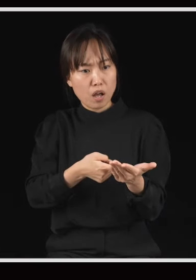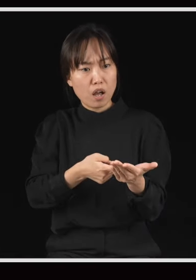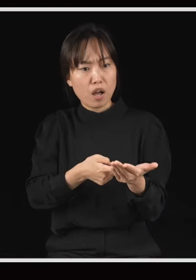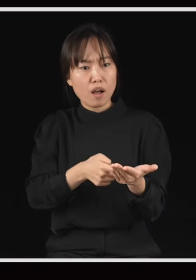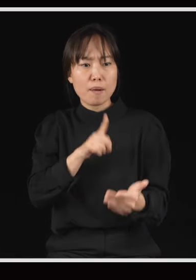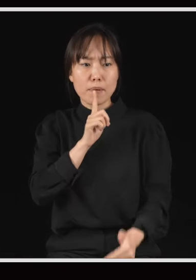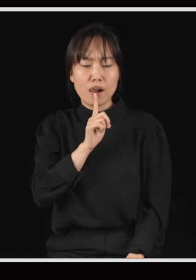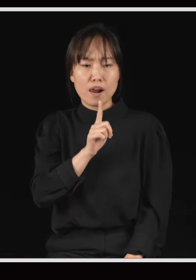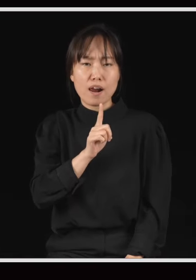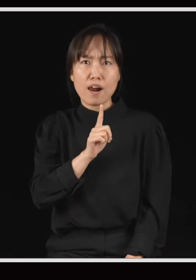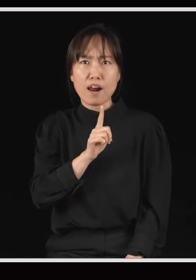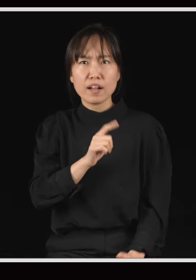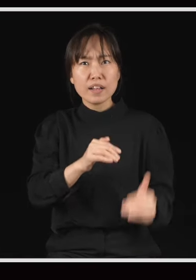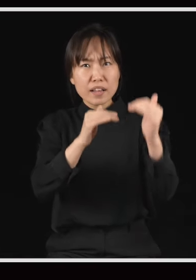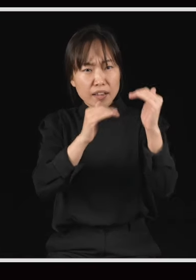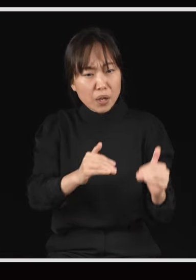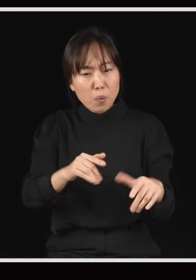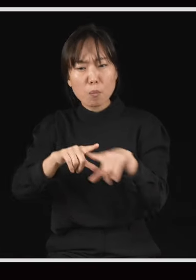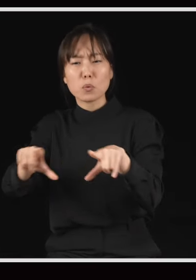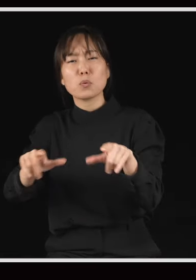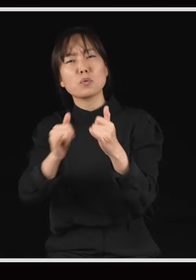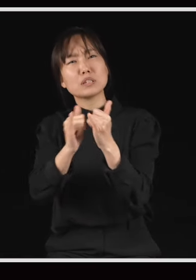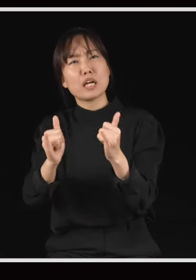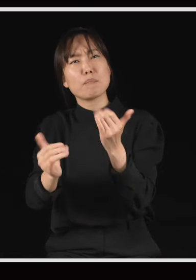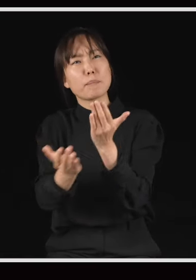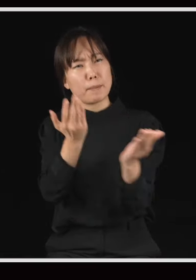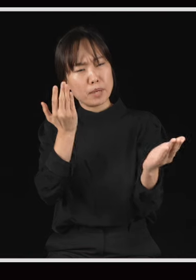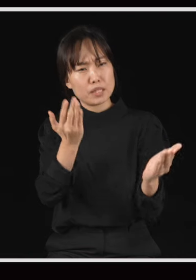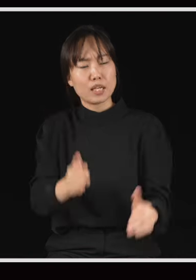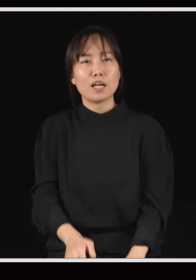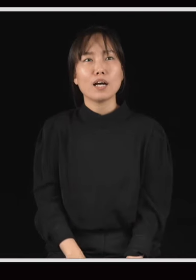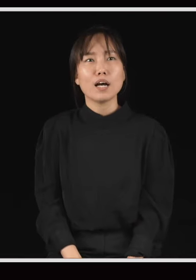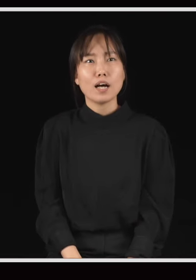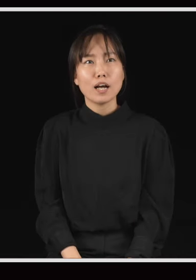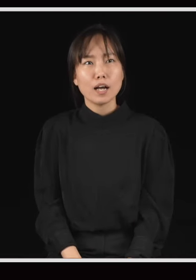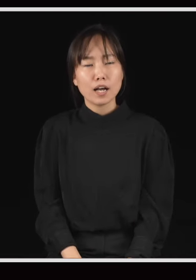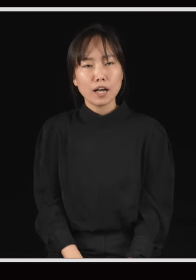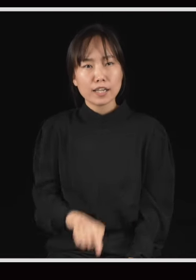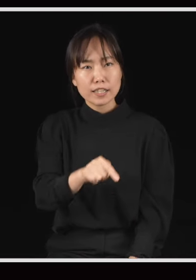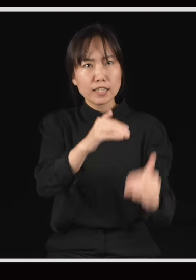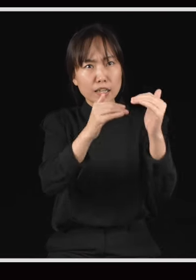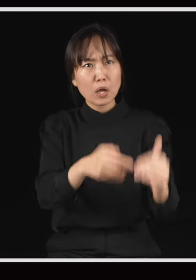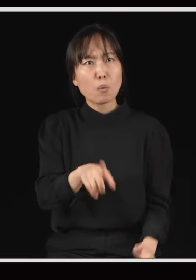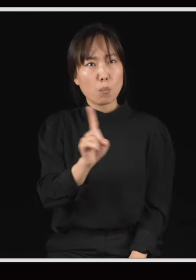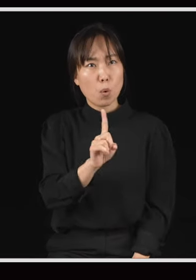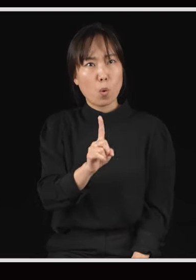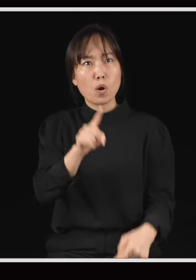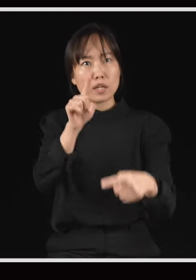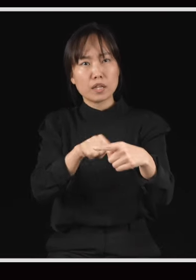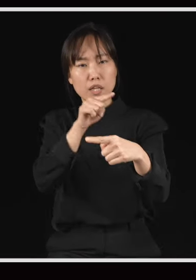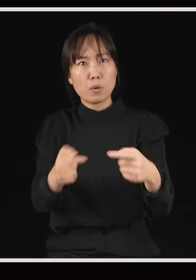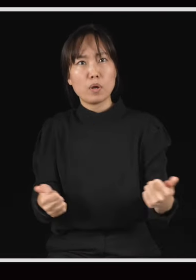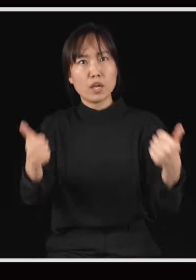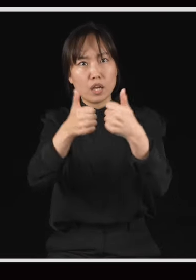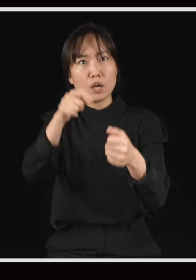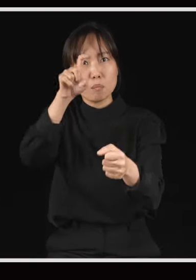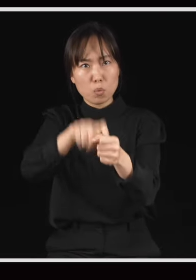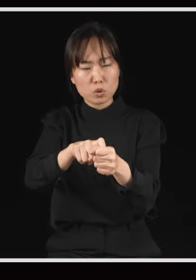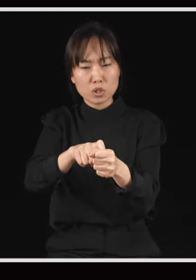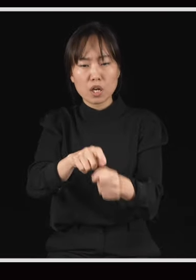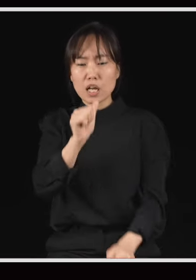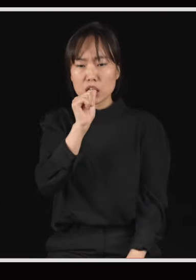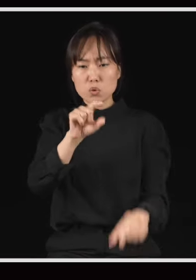그게 그런 근력 운동이 아니거든요. 자, 우리가 대회에 나갈 정도로 쇠질 한다 그러거든요.